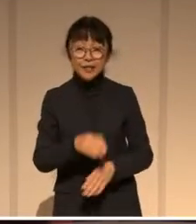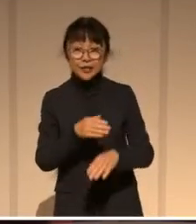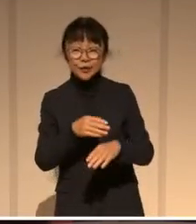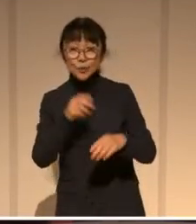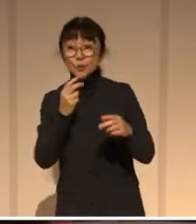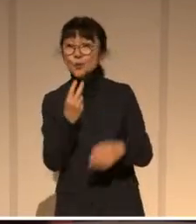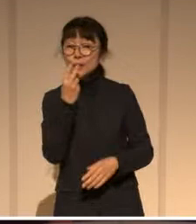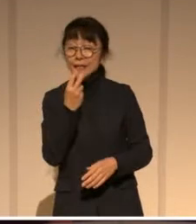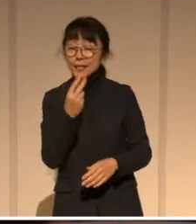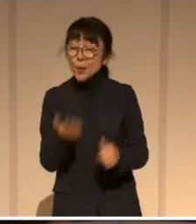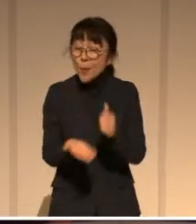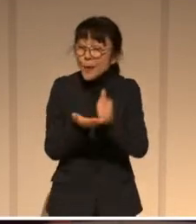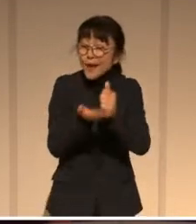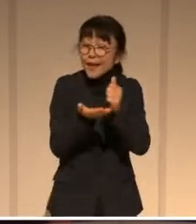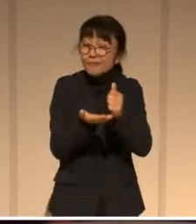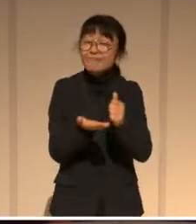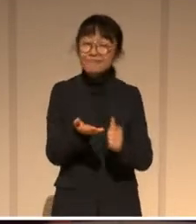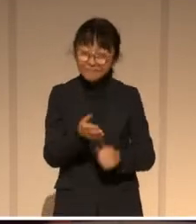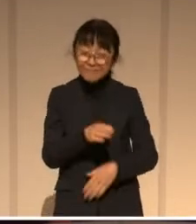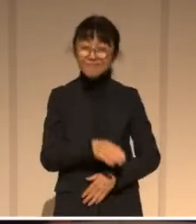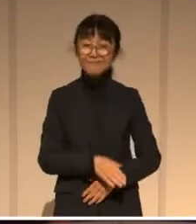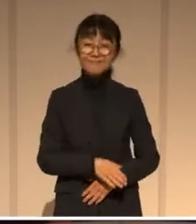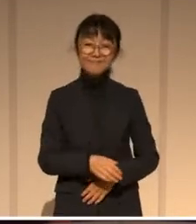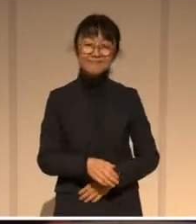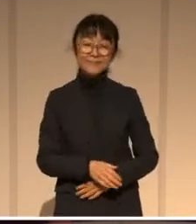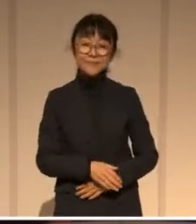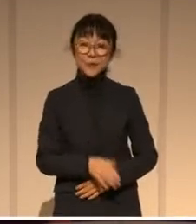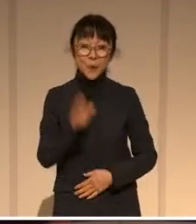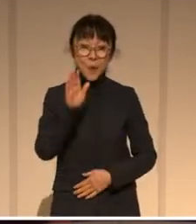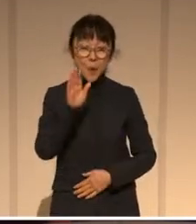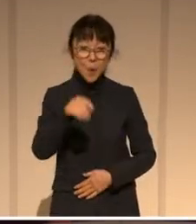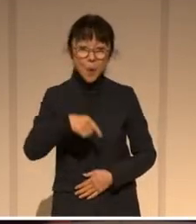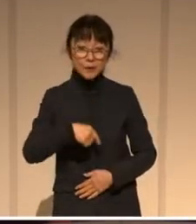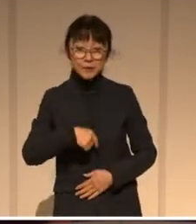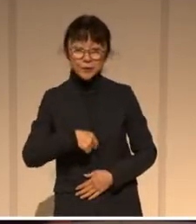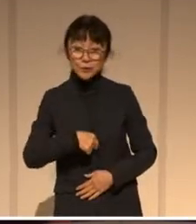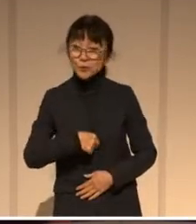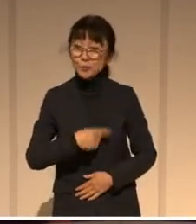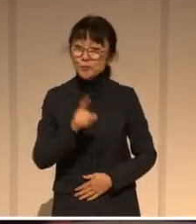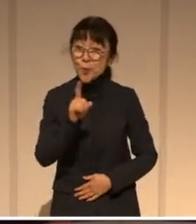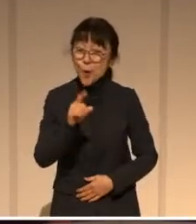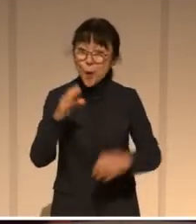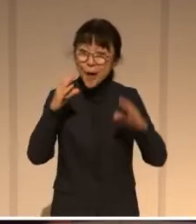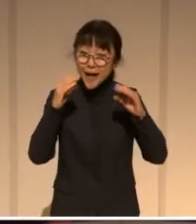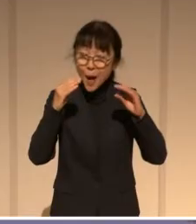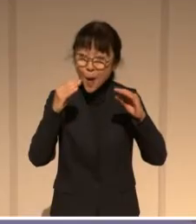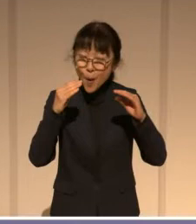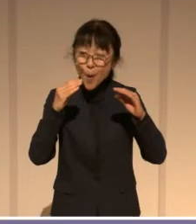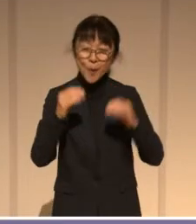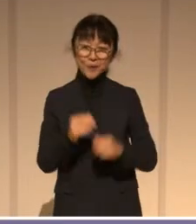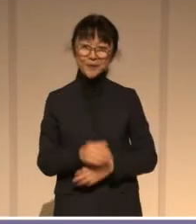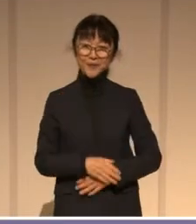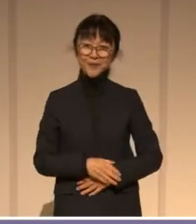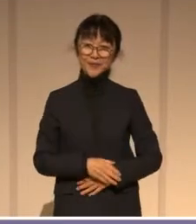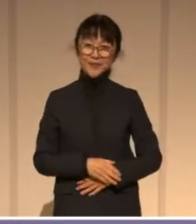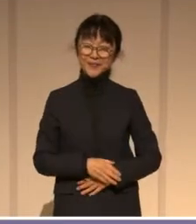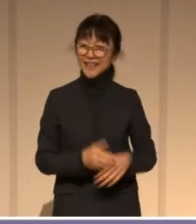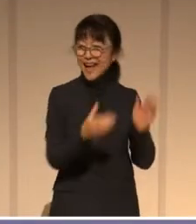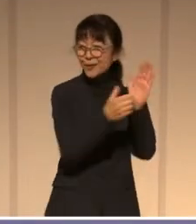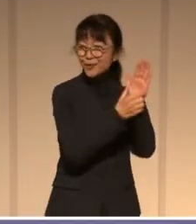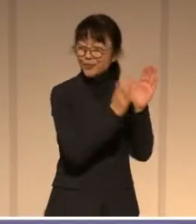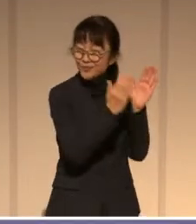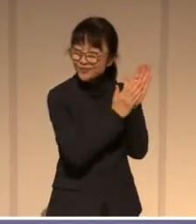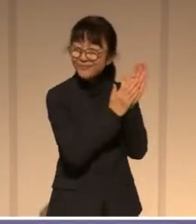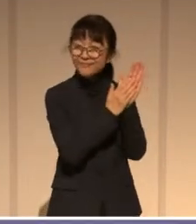くれますよねどうぞぜひ今後ちょっと自分で火にくいですかねイカボット封筒メーカーですって言っちゃパパ分あれだよ